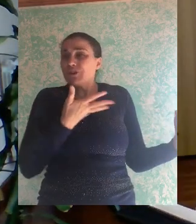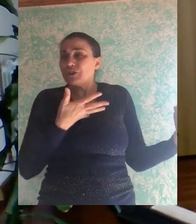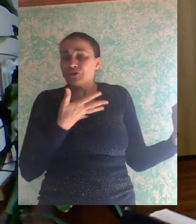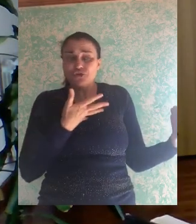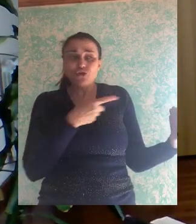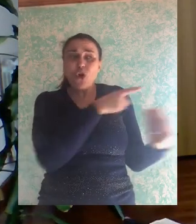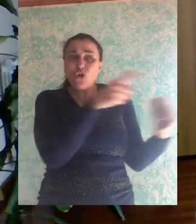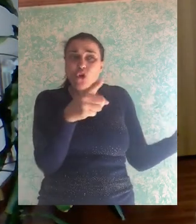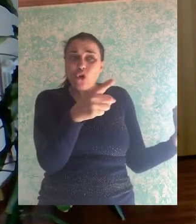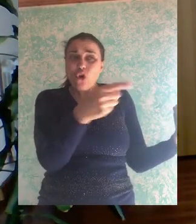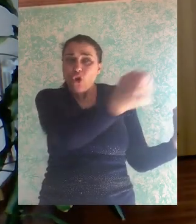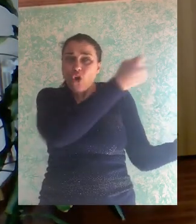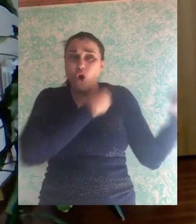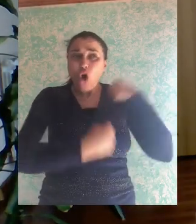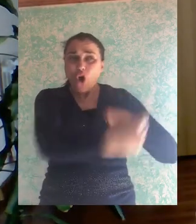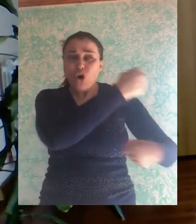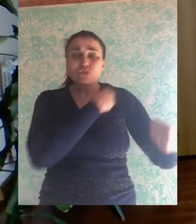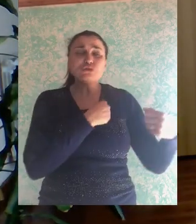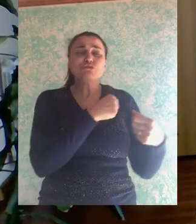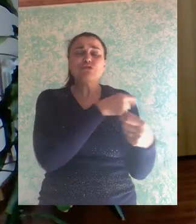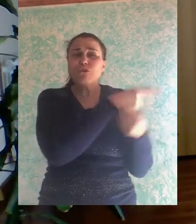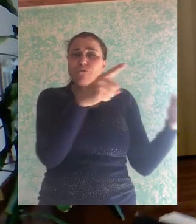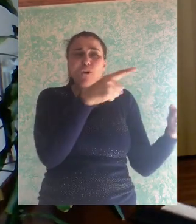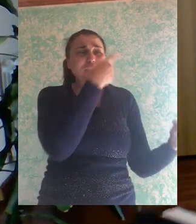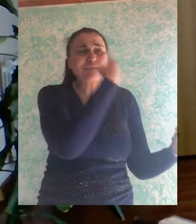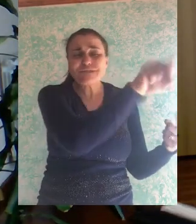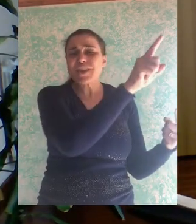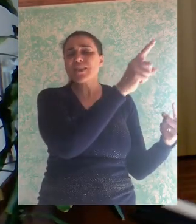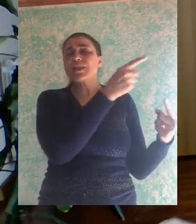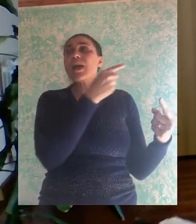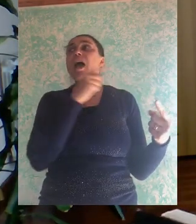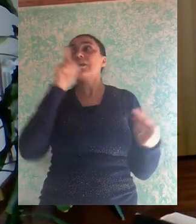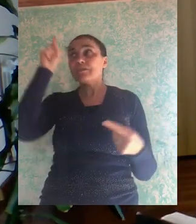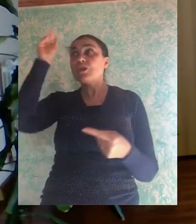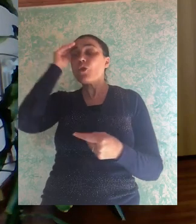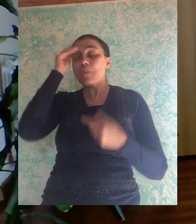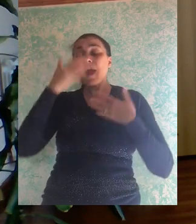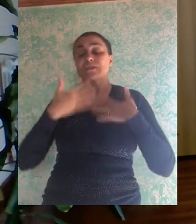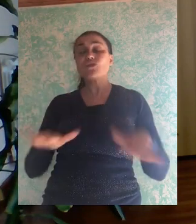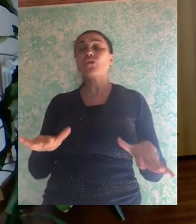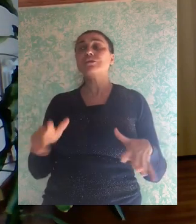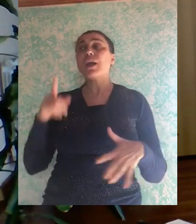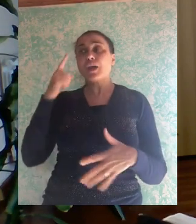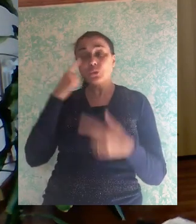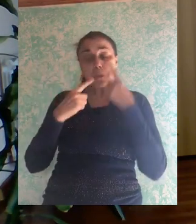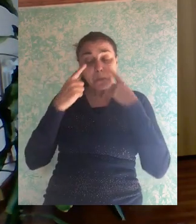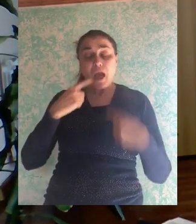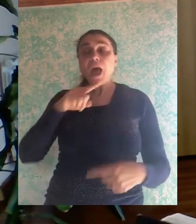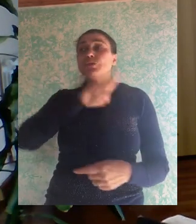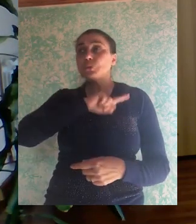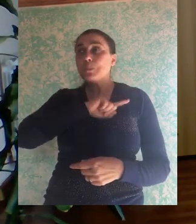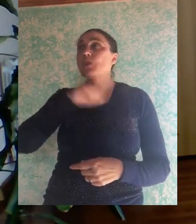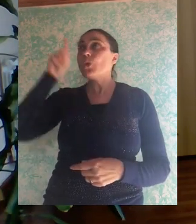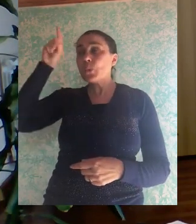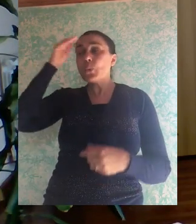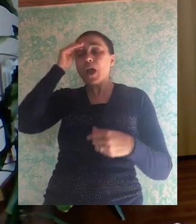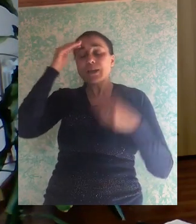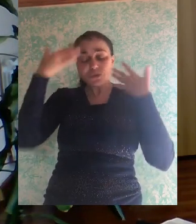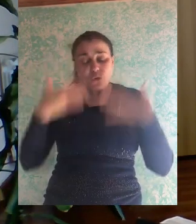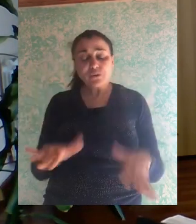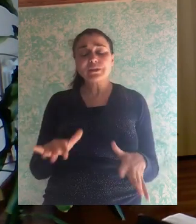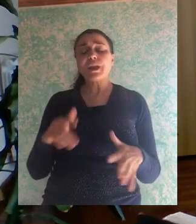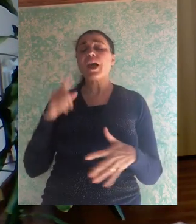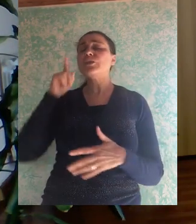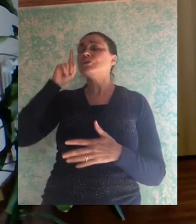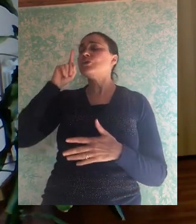voi tutti i malfattori poiché il signore ha udito la voce del mio pianto il signore ha ascoltato la